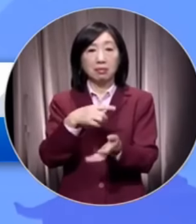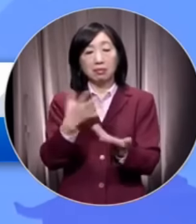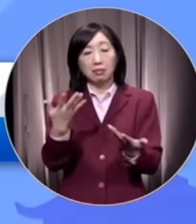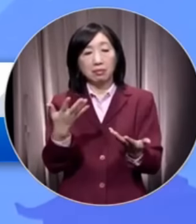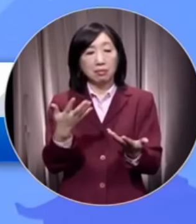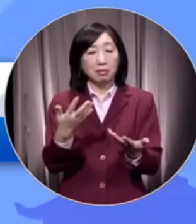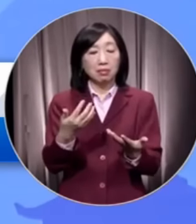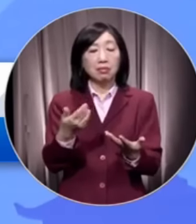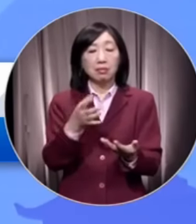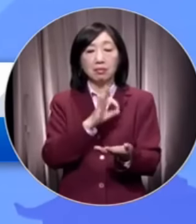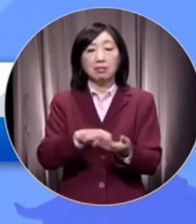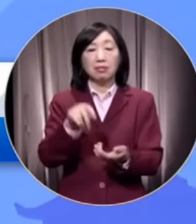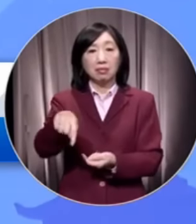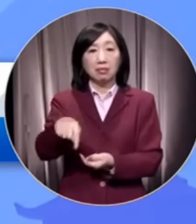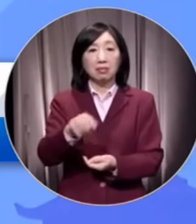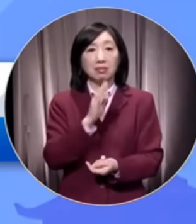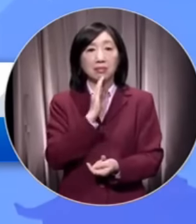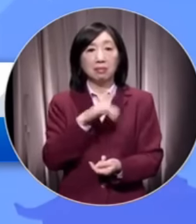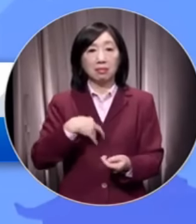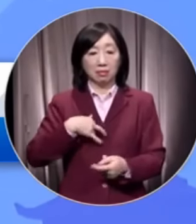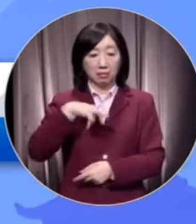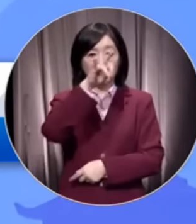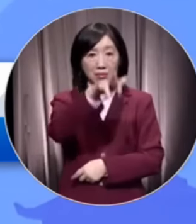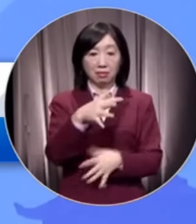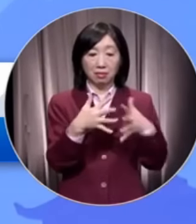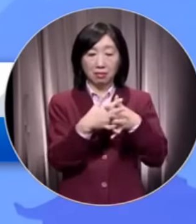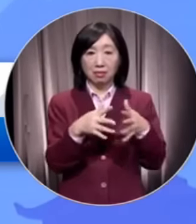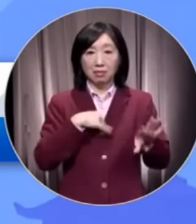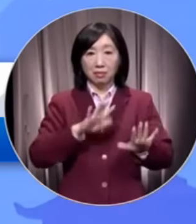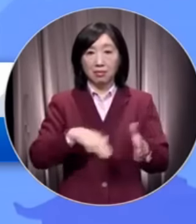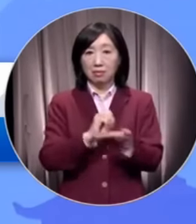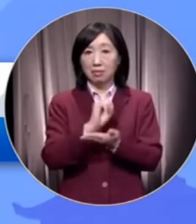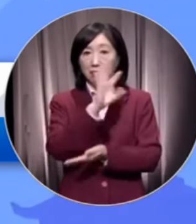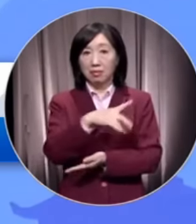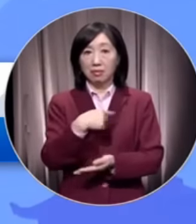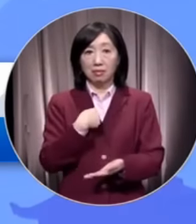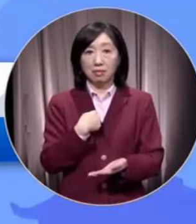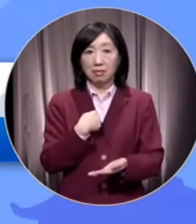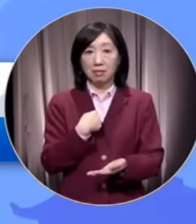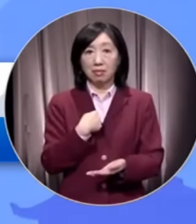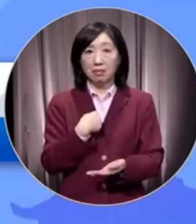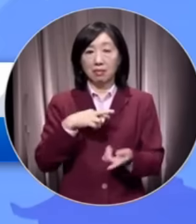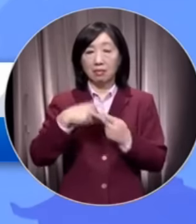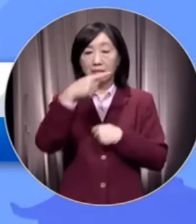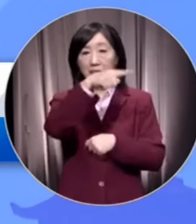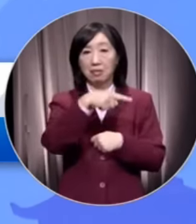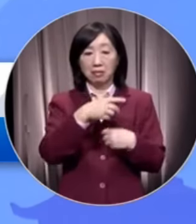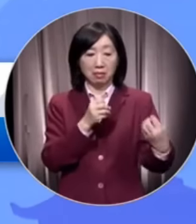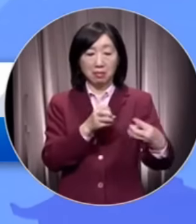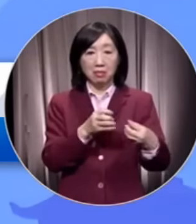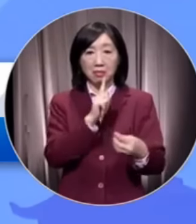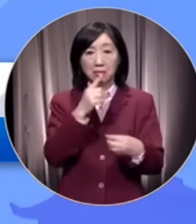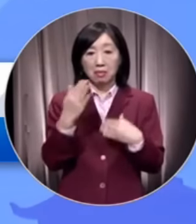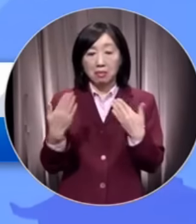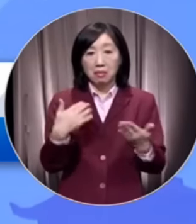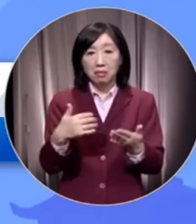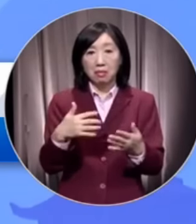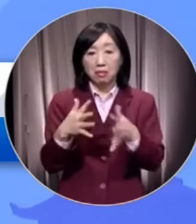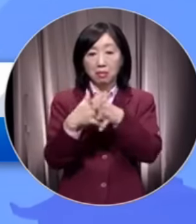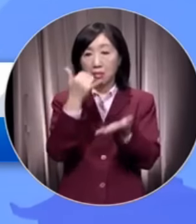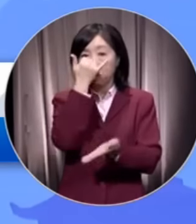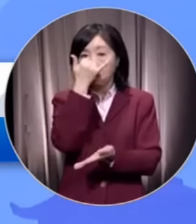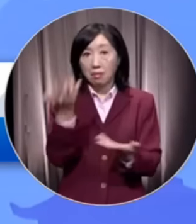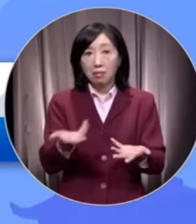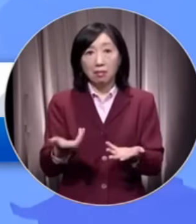度。至于到美国去，我要在这里跟朱主席报告，我没有跟 USTR 谈到具体的美猪的问